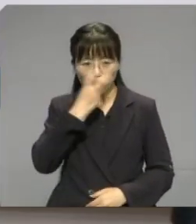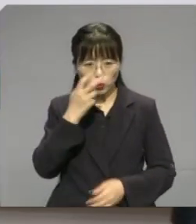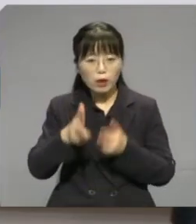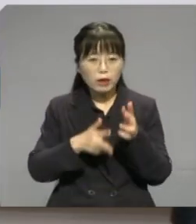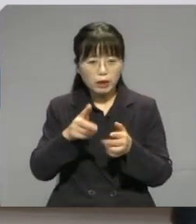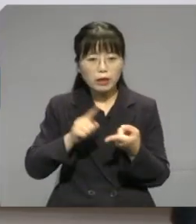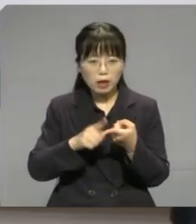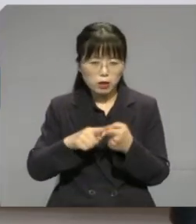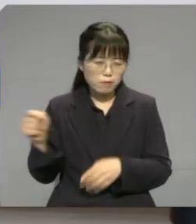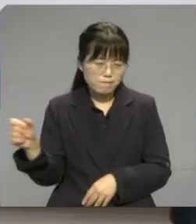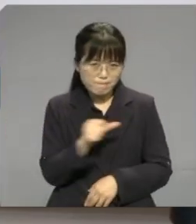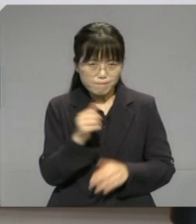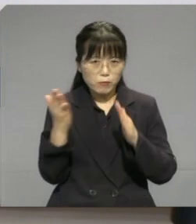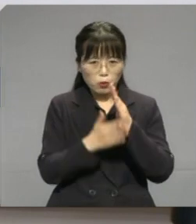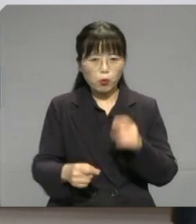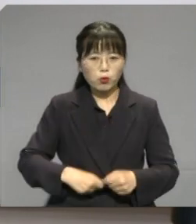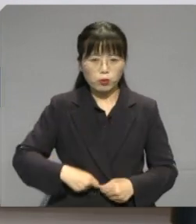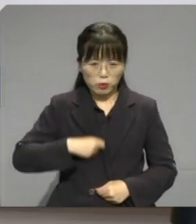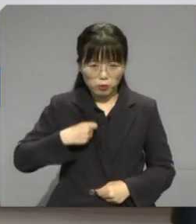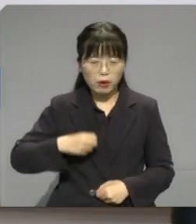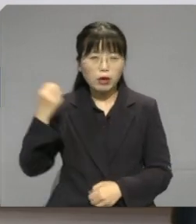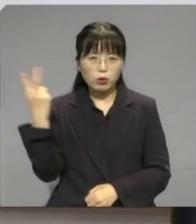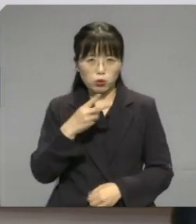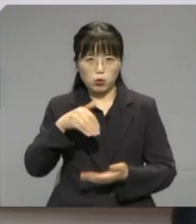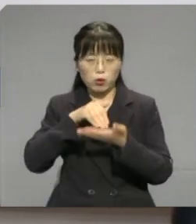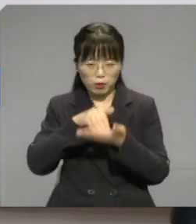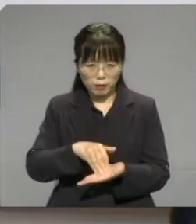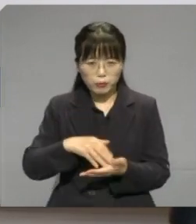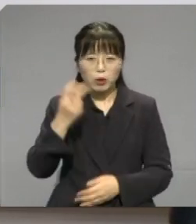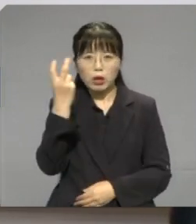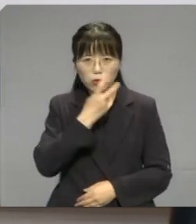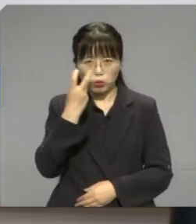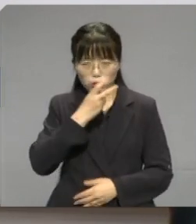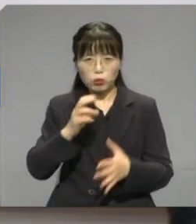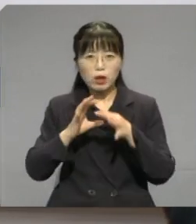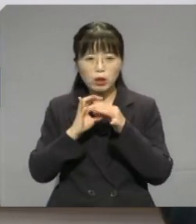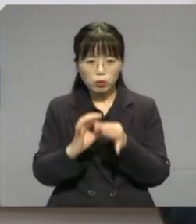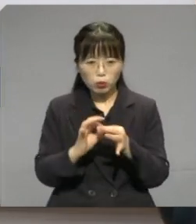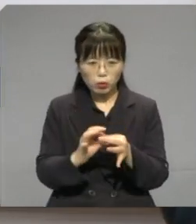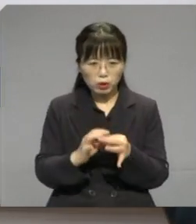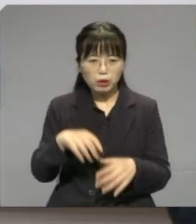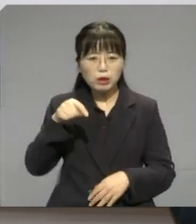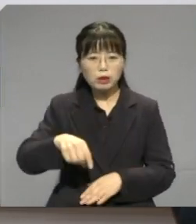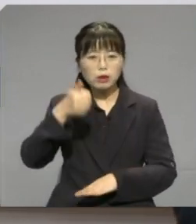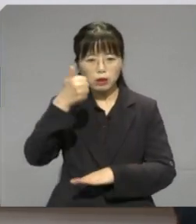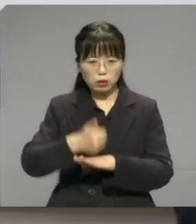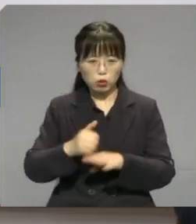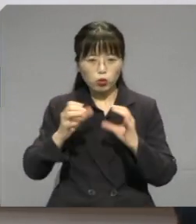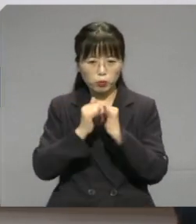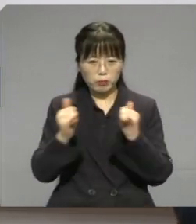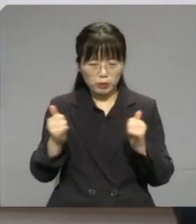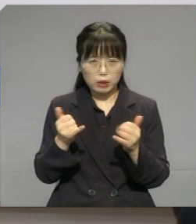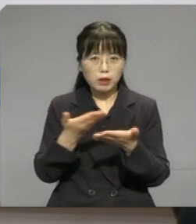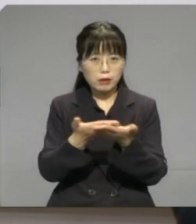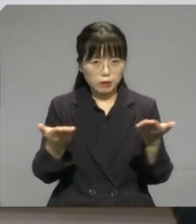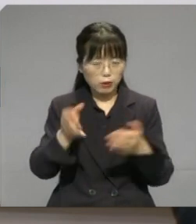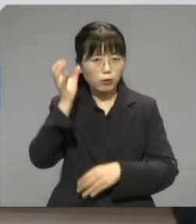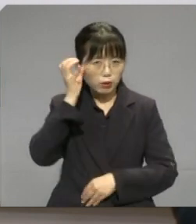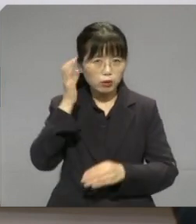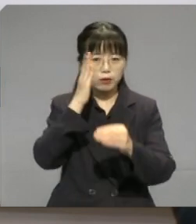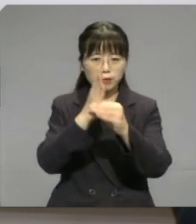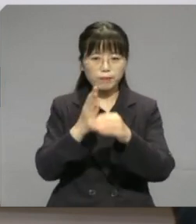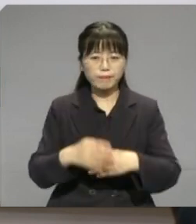수사기관에서는 신속하고 공정하게 그리고 엄정한 수사를 통해서 그 결과를 국민들께